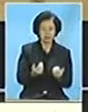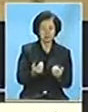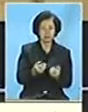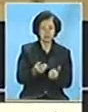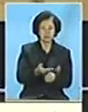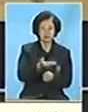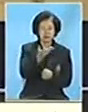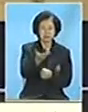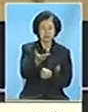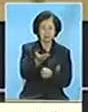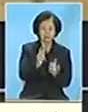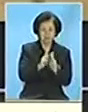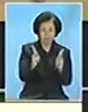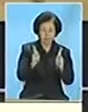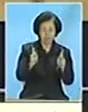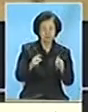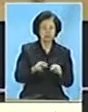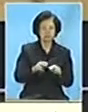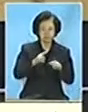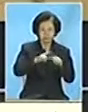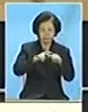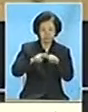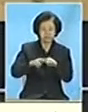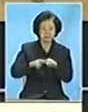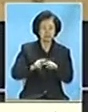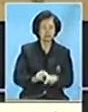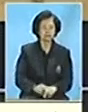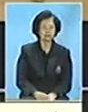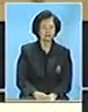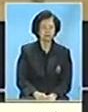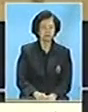ญคณะกรรมการเข้าประจำที่ค่ะ